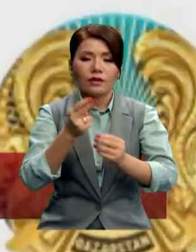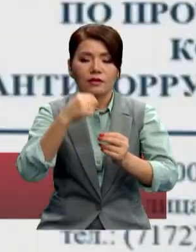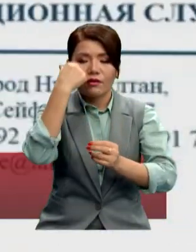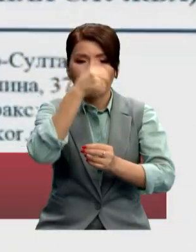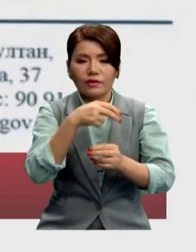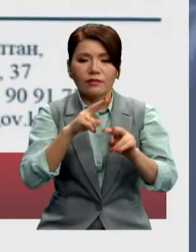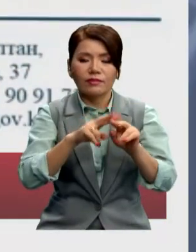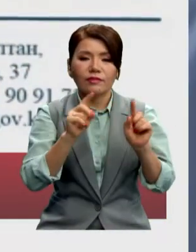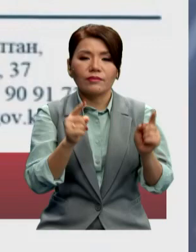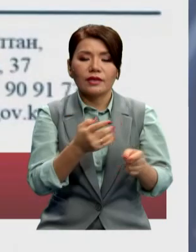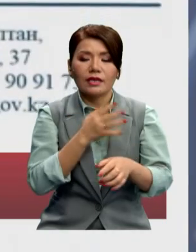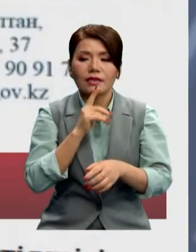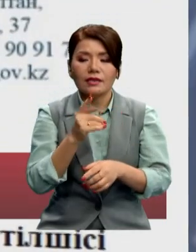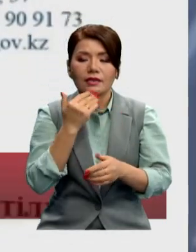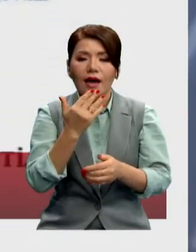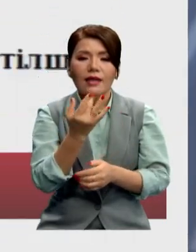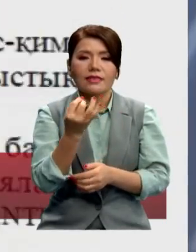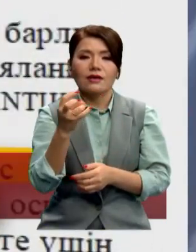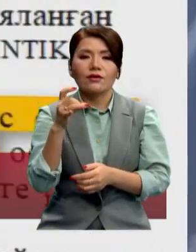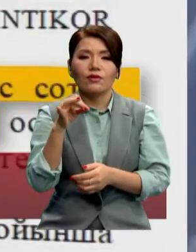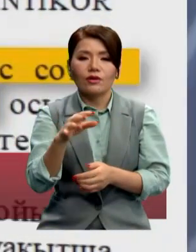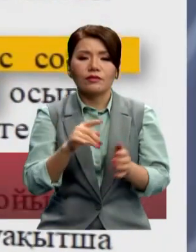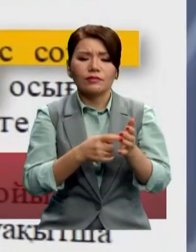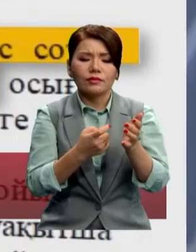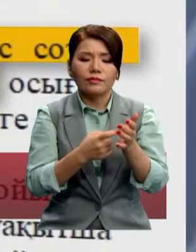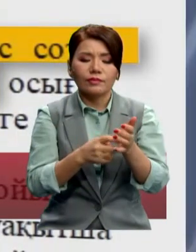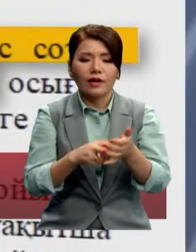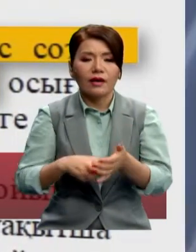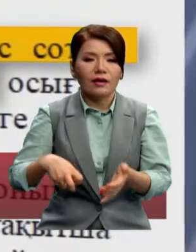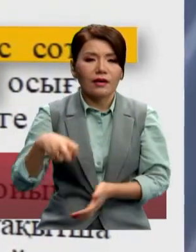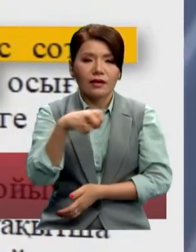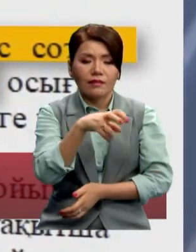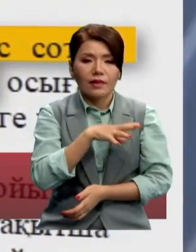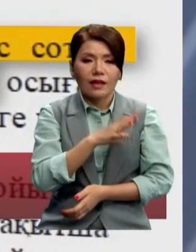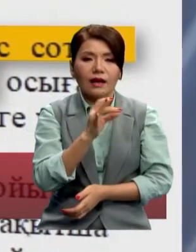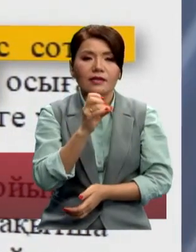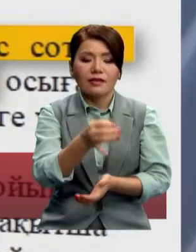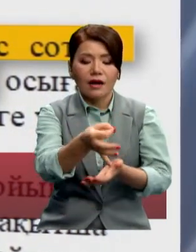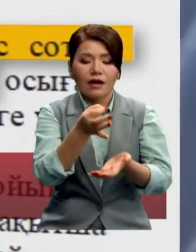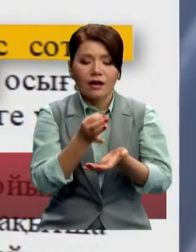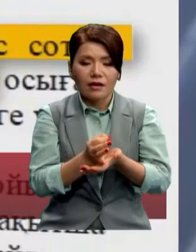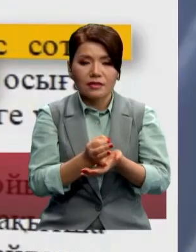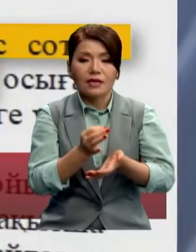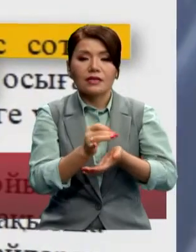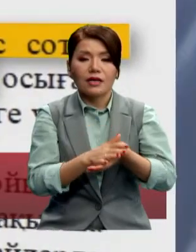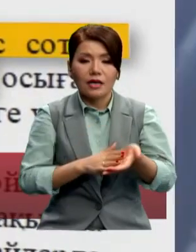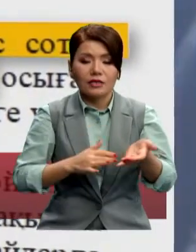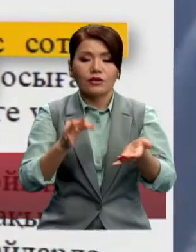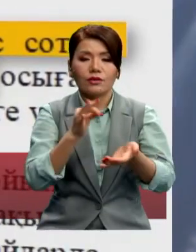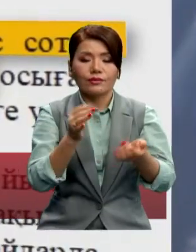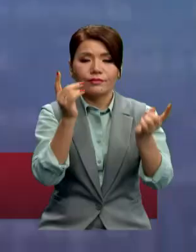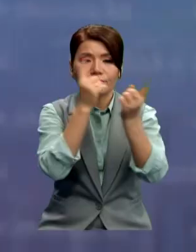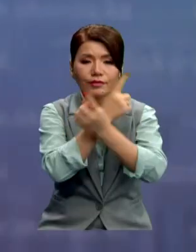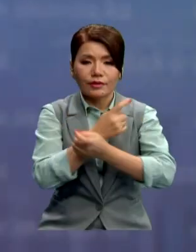дейін атамекен бизнестің тілшілері антикорға тергеу барысын сұрап хат жолдаған агенттік өз жауаптарында істің жариялауға